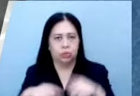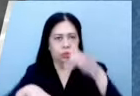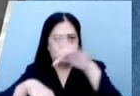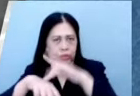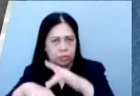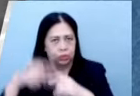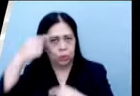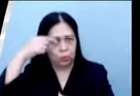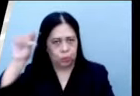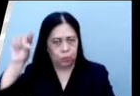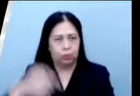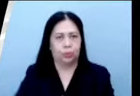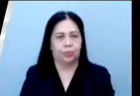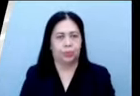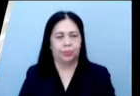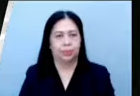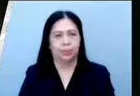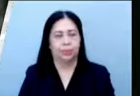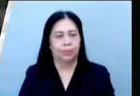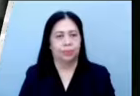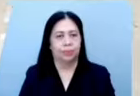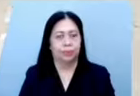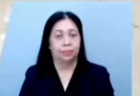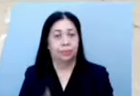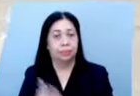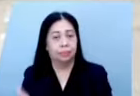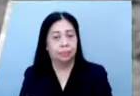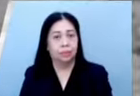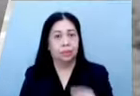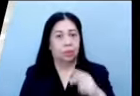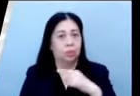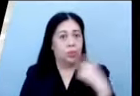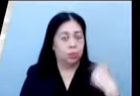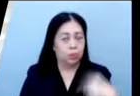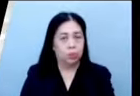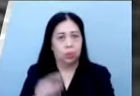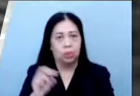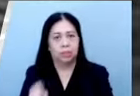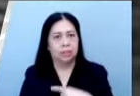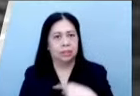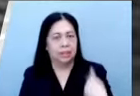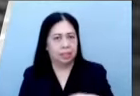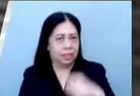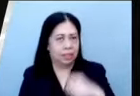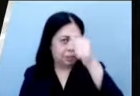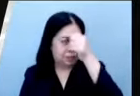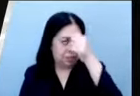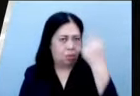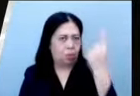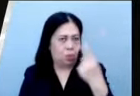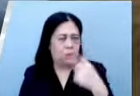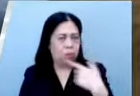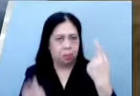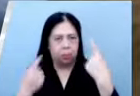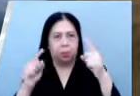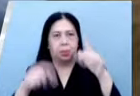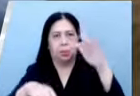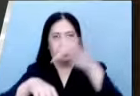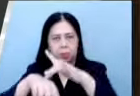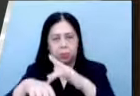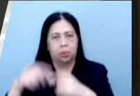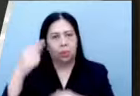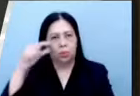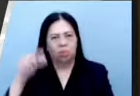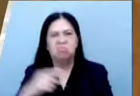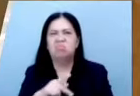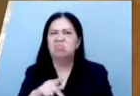leap for mankind. Maliban sa Soviet Union at US, tanging China, India at Japan pa lamang ang mga bansang matagumpay na nakarating sa buwan. E ang Pilipinas,